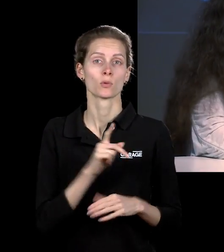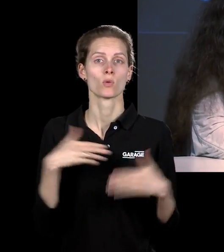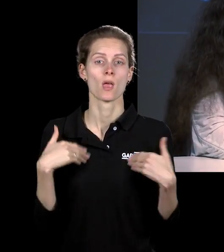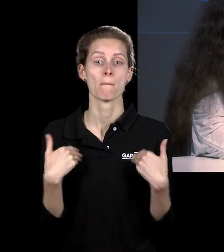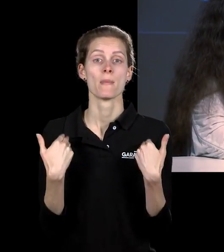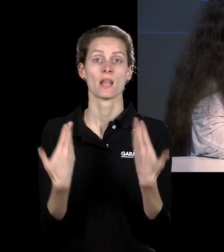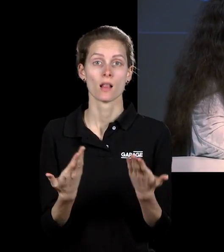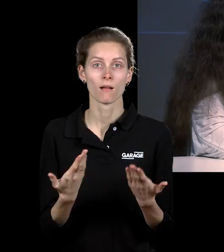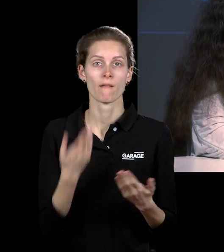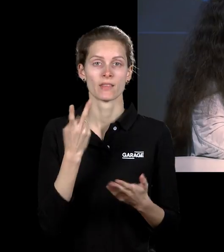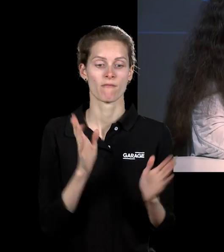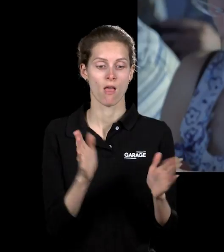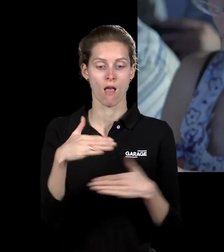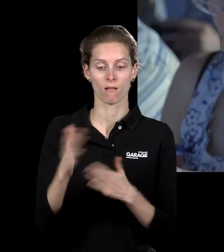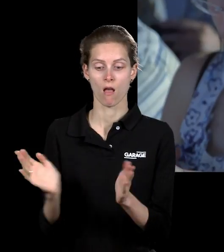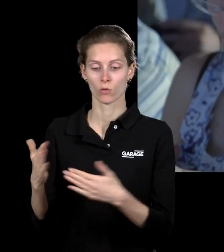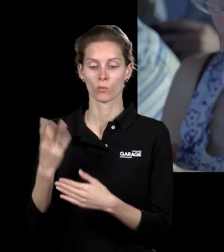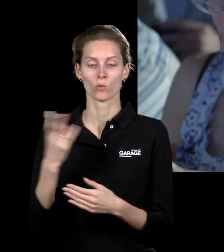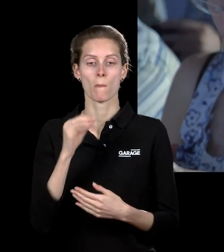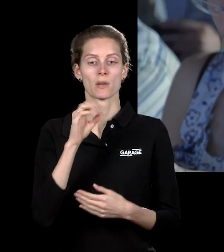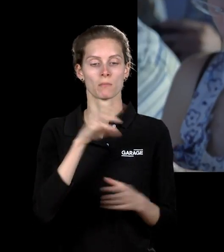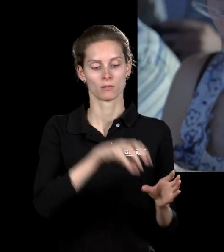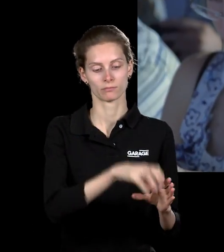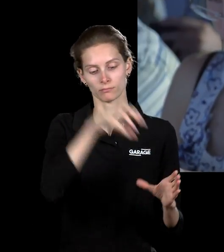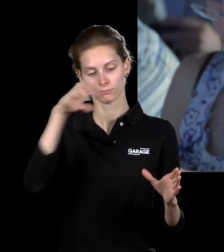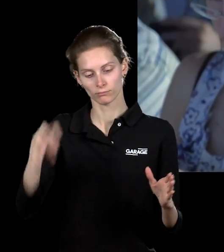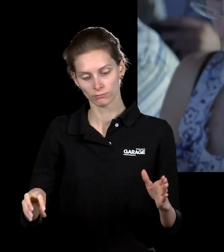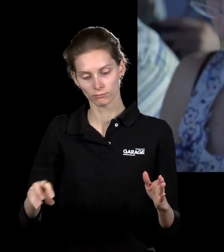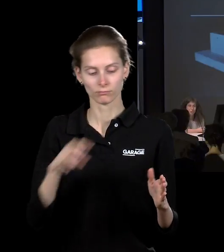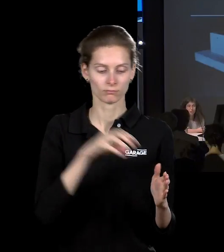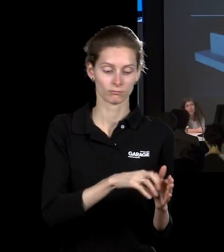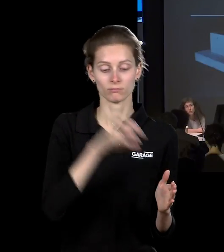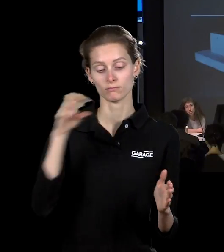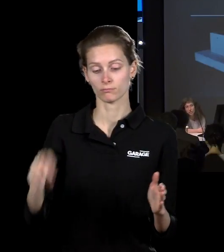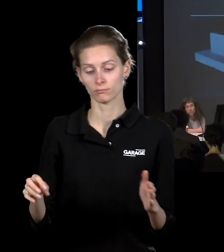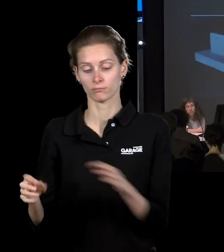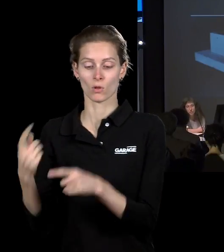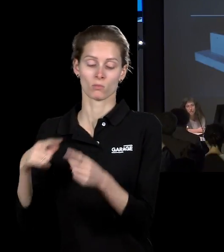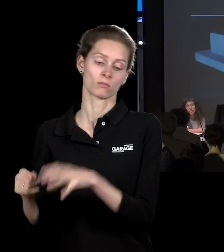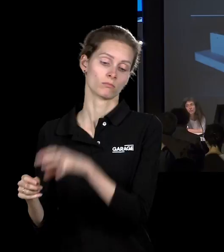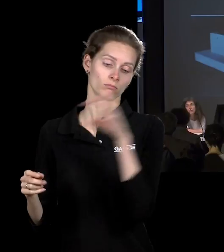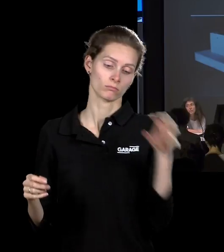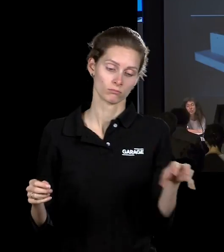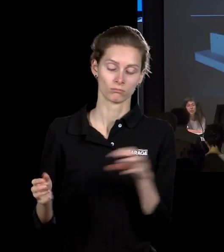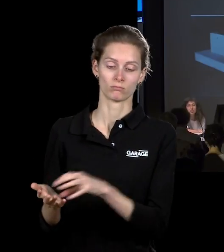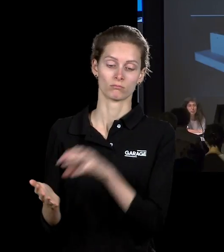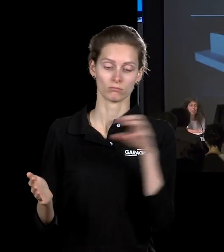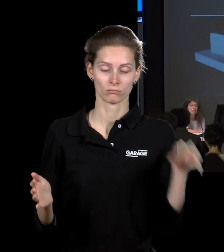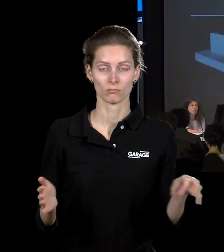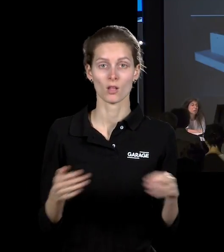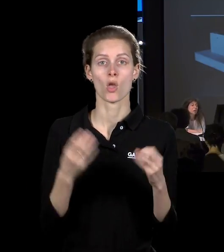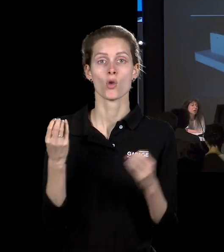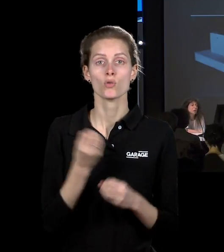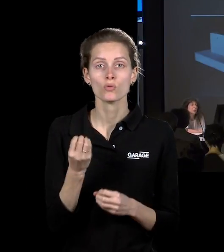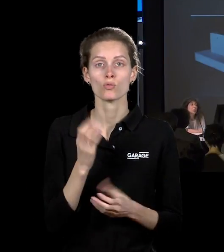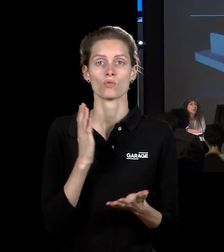случае две коробки, из которых надо перекладывать предмет. Сначала из одной коробки в другую и обратно. Еще был вариант,